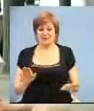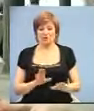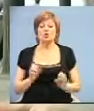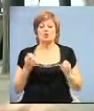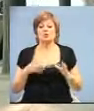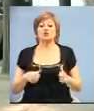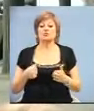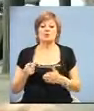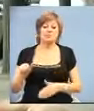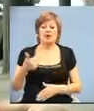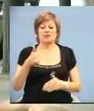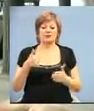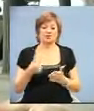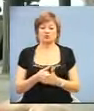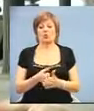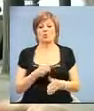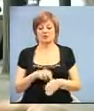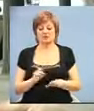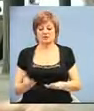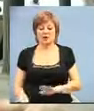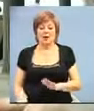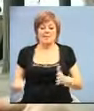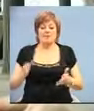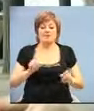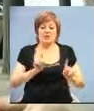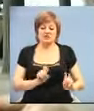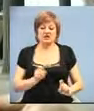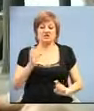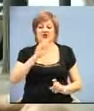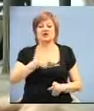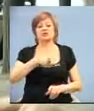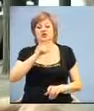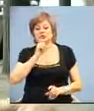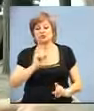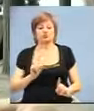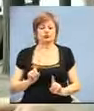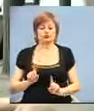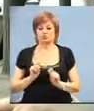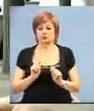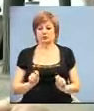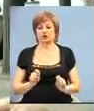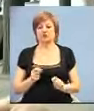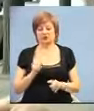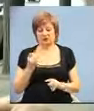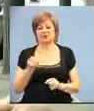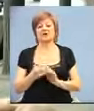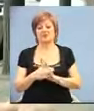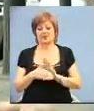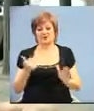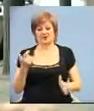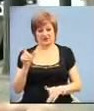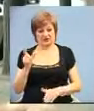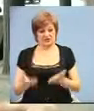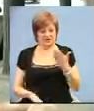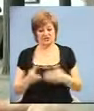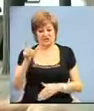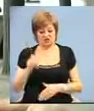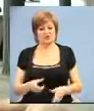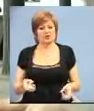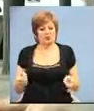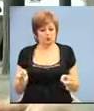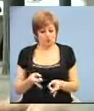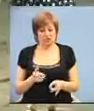первую домедицинскую помощь. То есть там приподнять, попить воды, проинфицировать рану, то есть все, что в наших силах. И, соответственно, вызвать, если нуждается